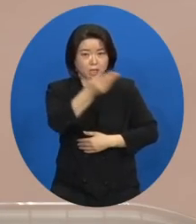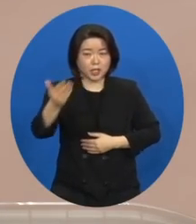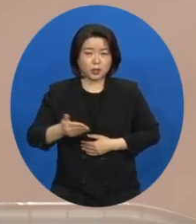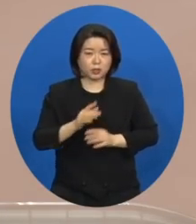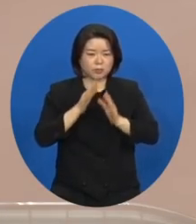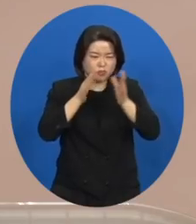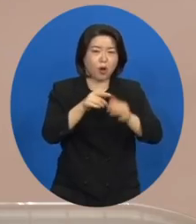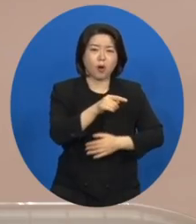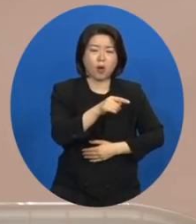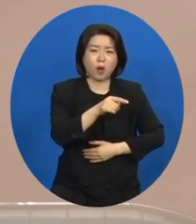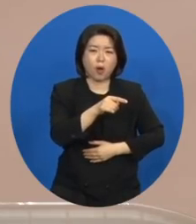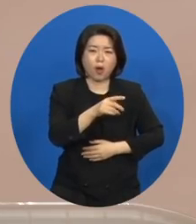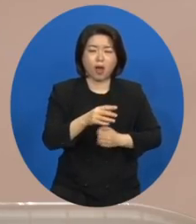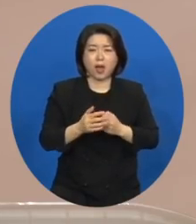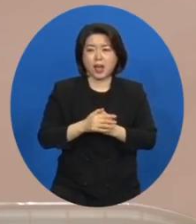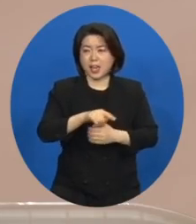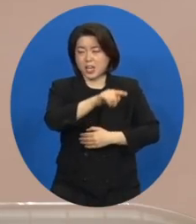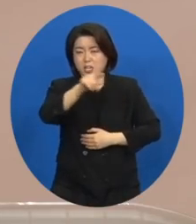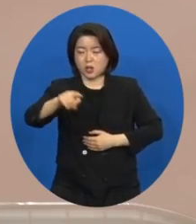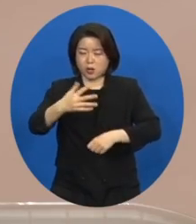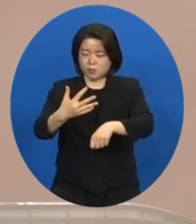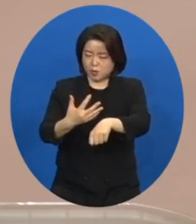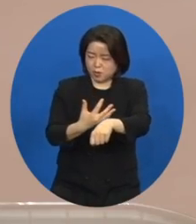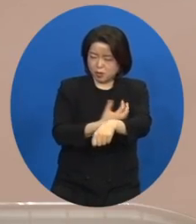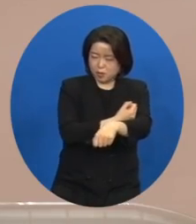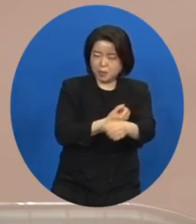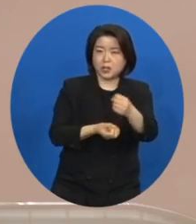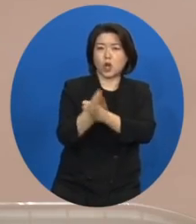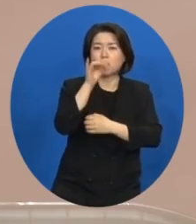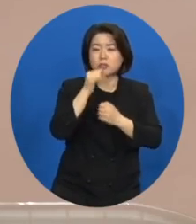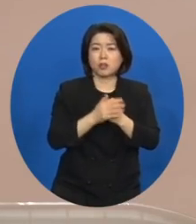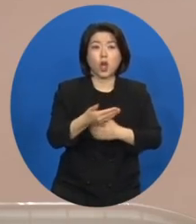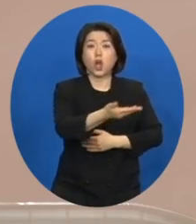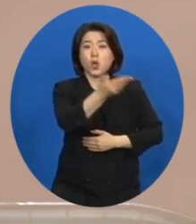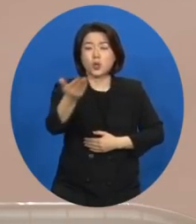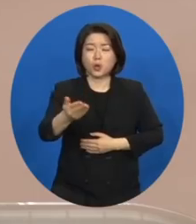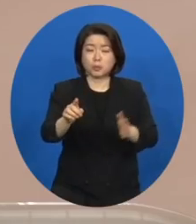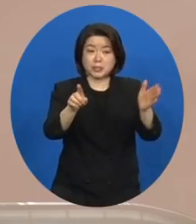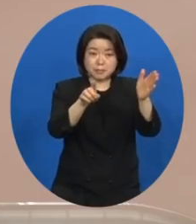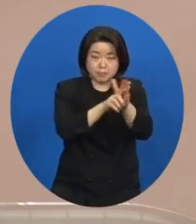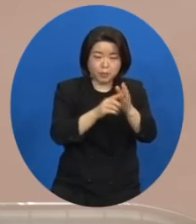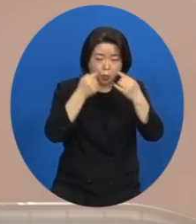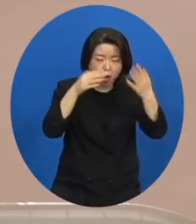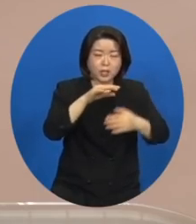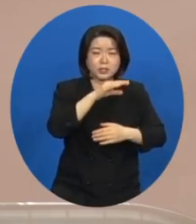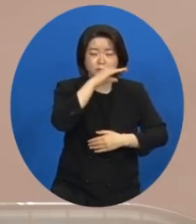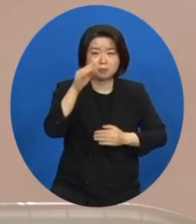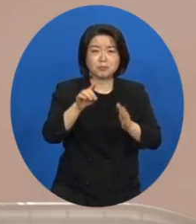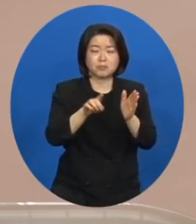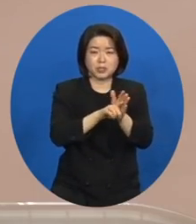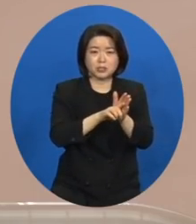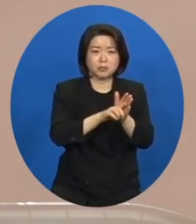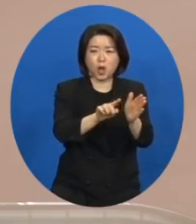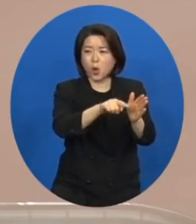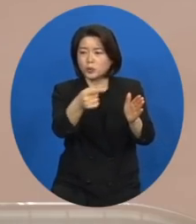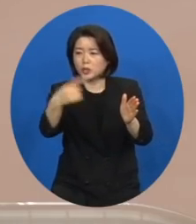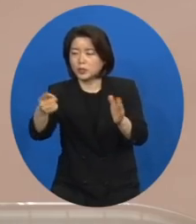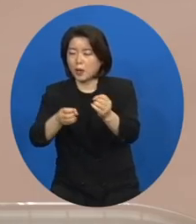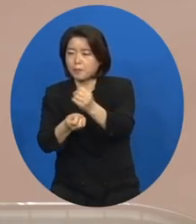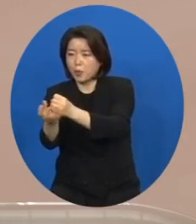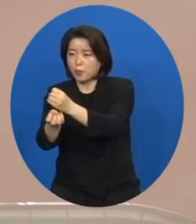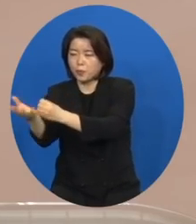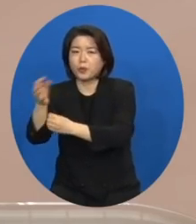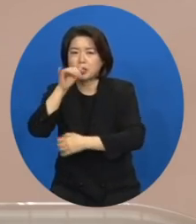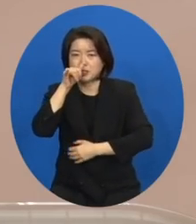여러분의 엄마만 잠재 로 여러분이 믿으면 주루 다 믿게 될 것을 아니까 계속 속에서 거기에